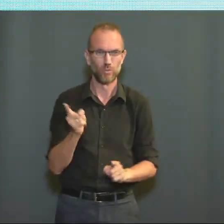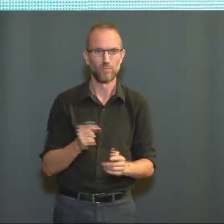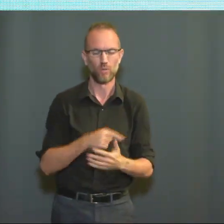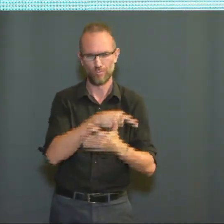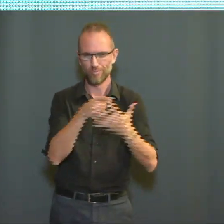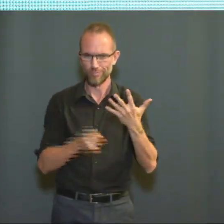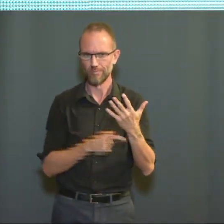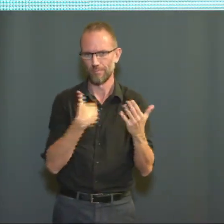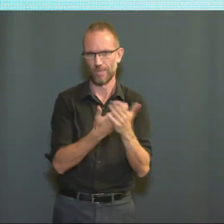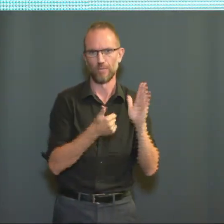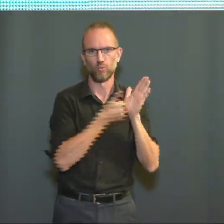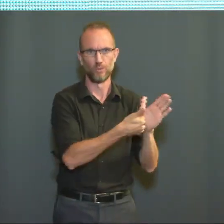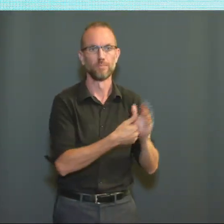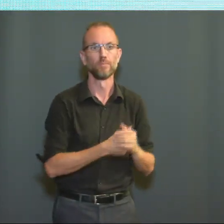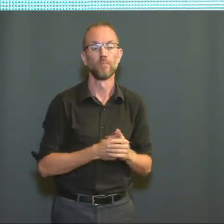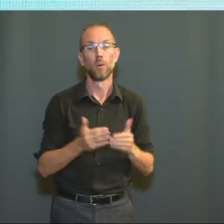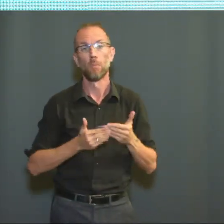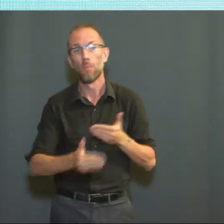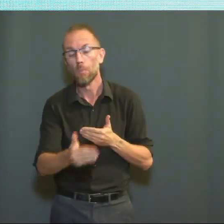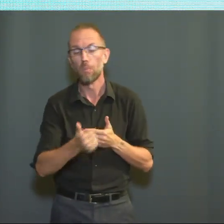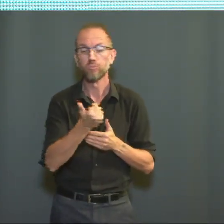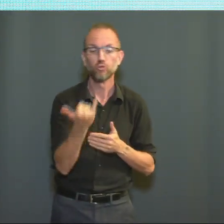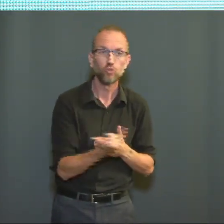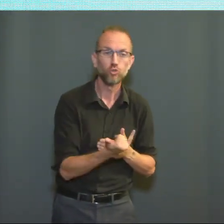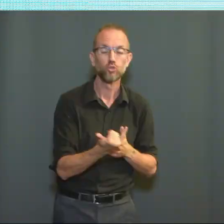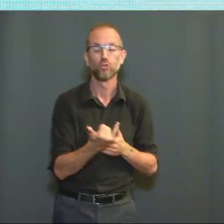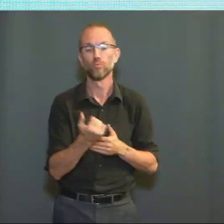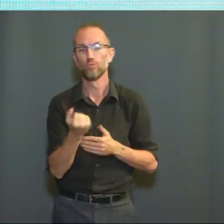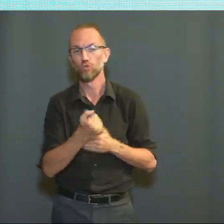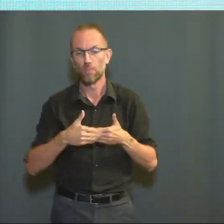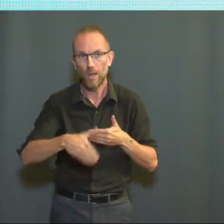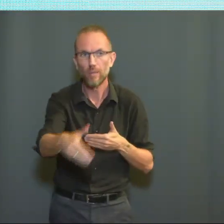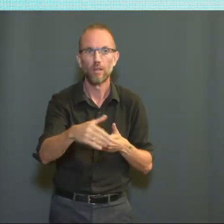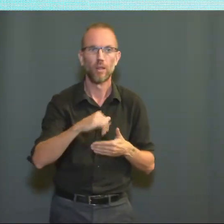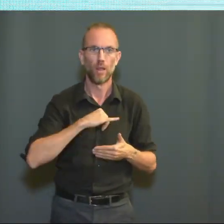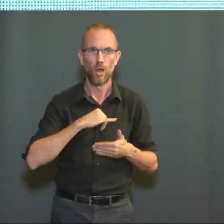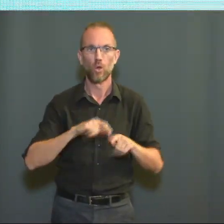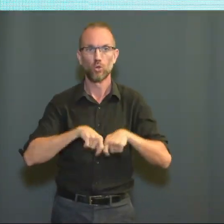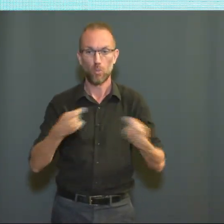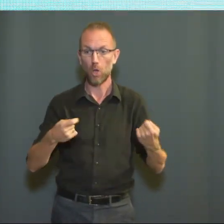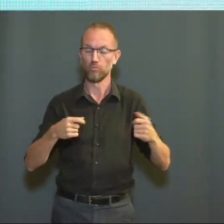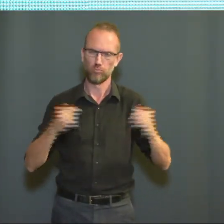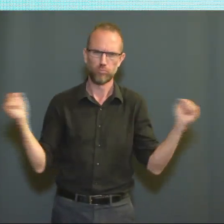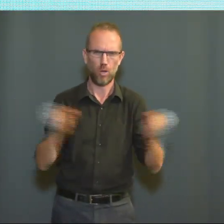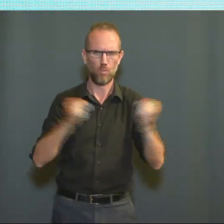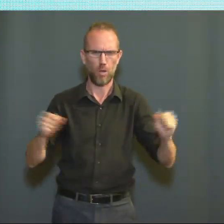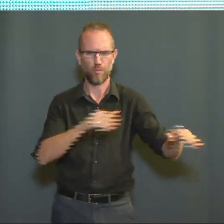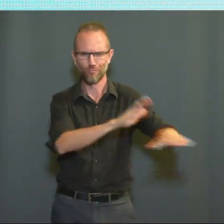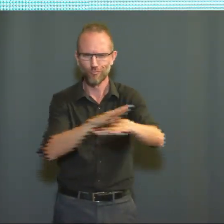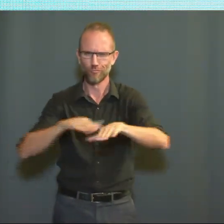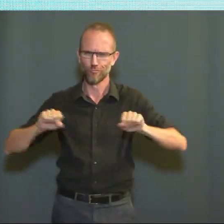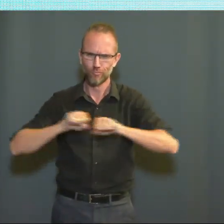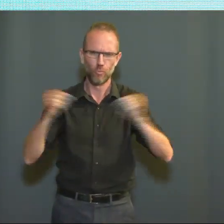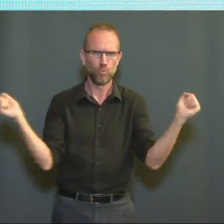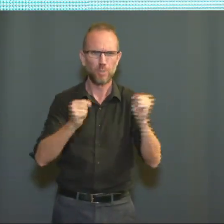jours et les semaines à venir, vous serez encouragés par une campagne d'installation et d'utilisation de l'application.